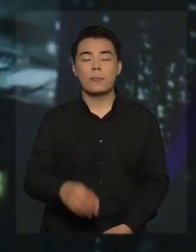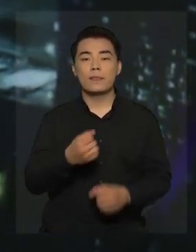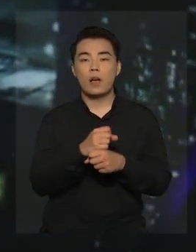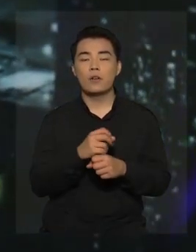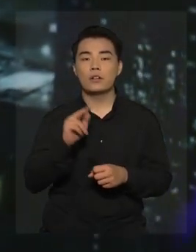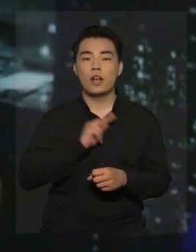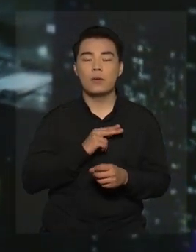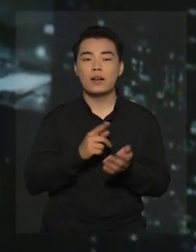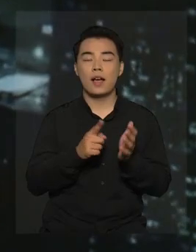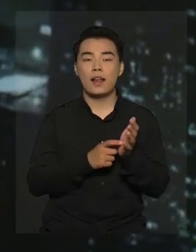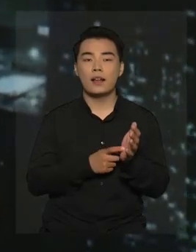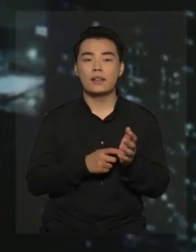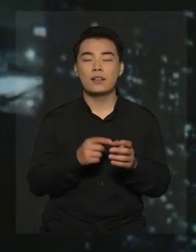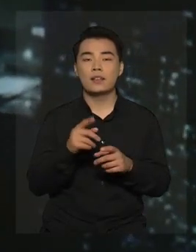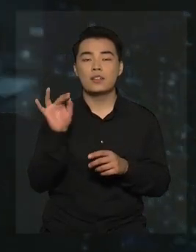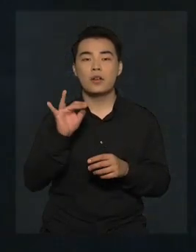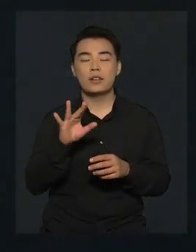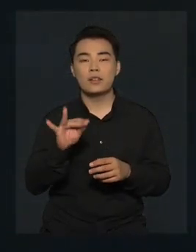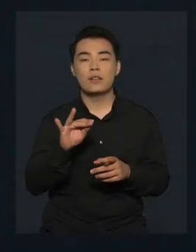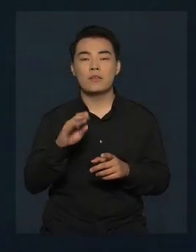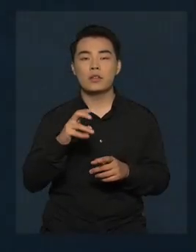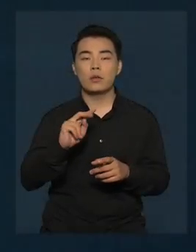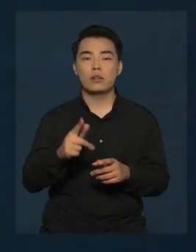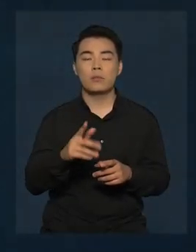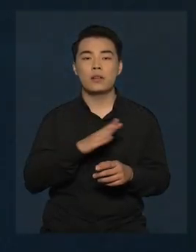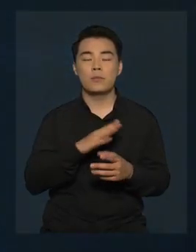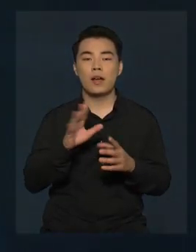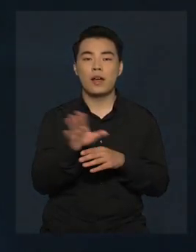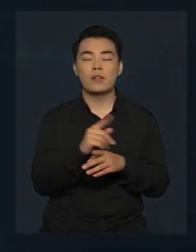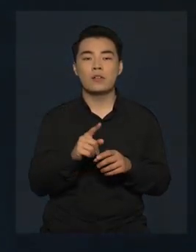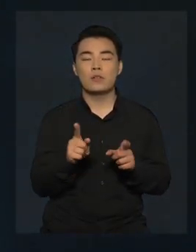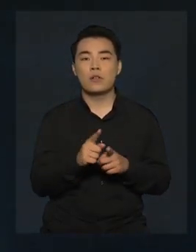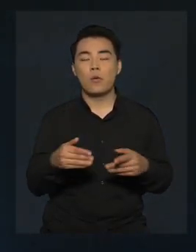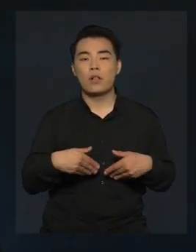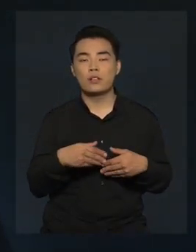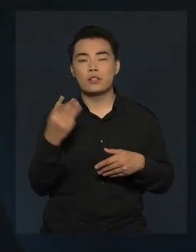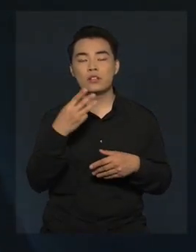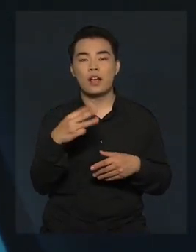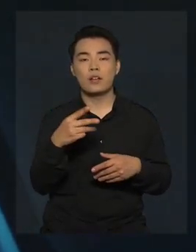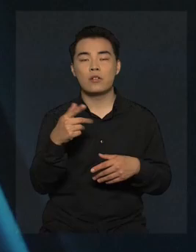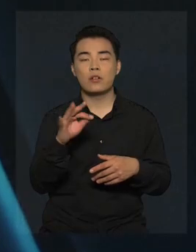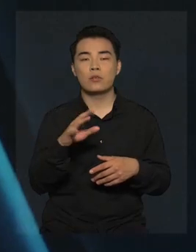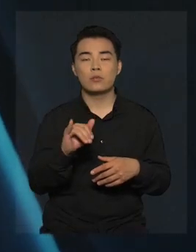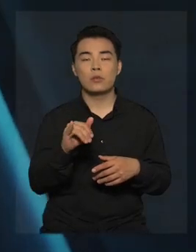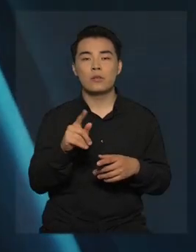Научные работы каргандинских историков и филологов о массовом голоде 30-х годов прошлого века